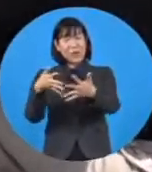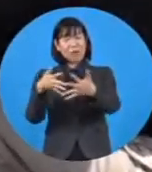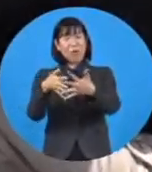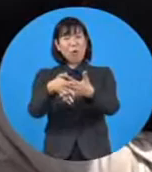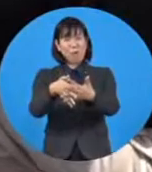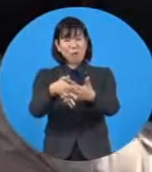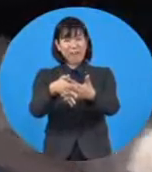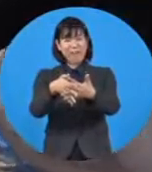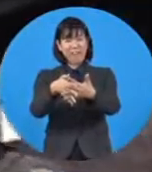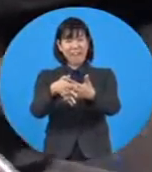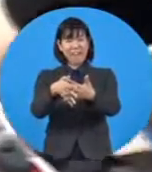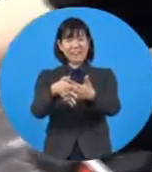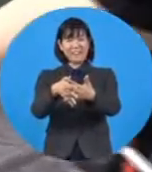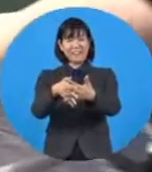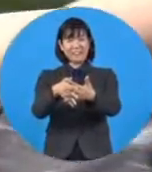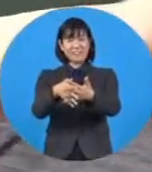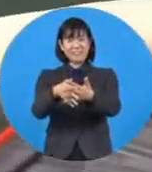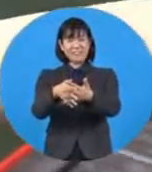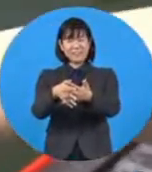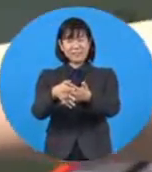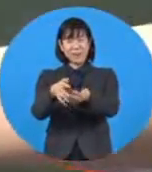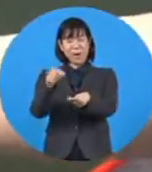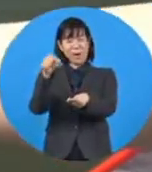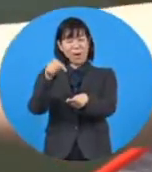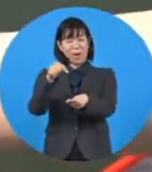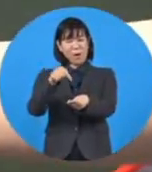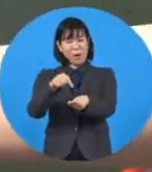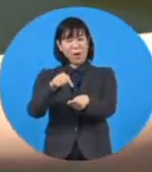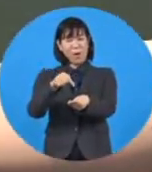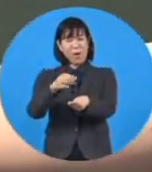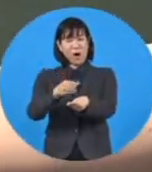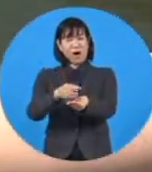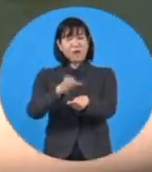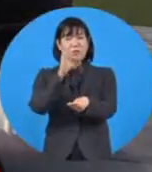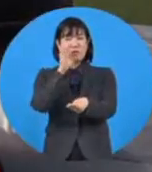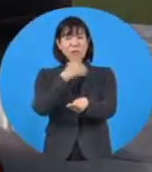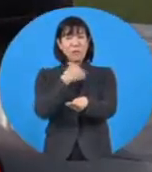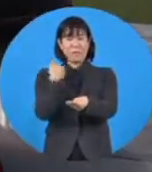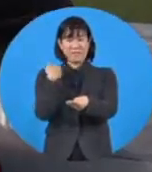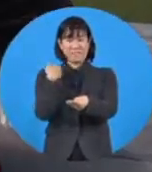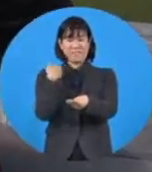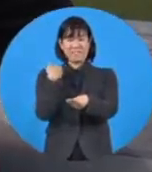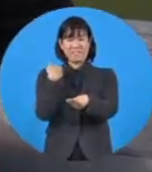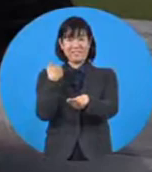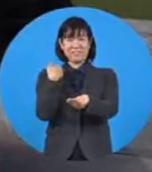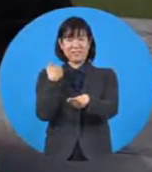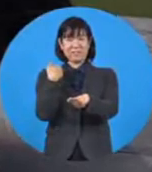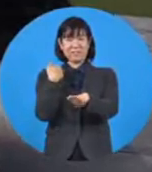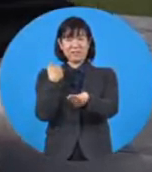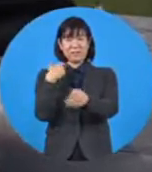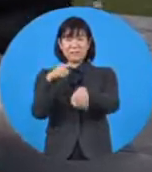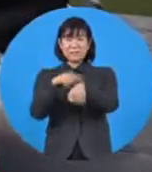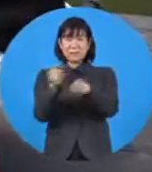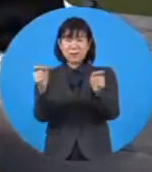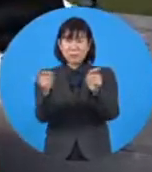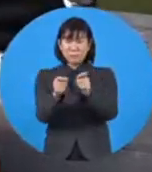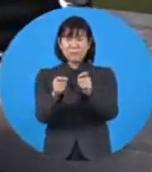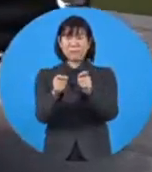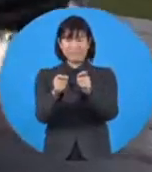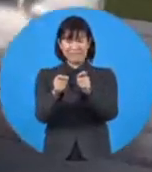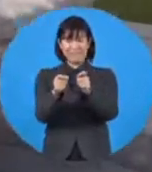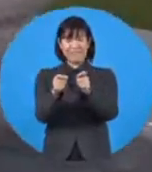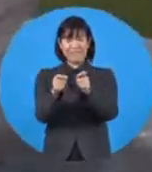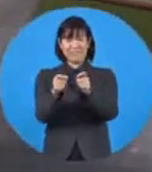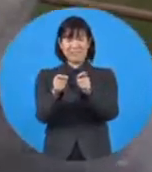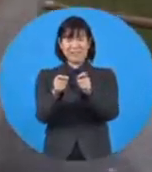る。 もう実際これがもう飲めるお水になってます。 はい、しかもあっという間ですね。 はい、あっという間です。 す